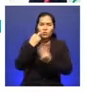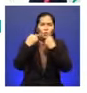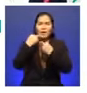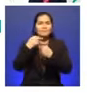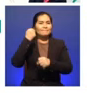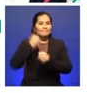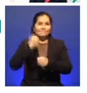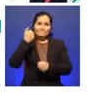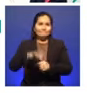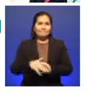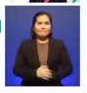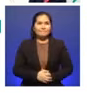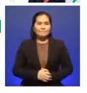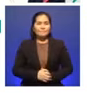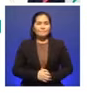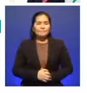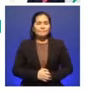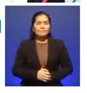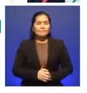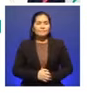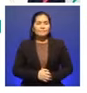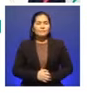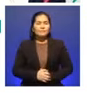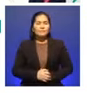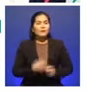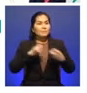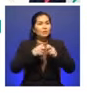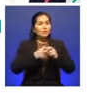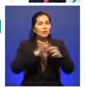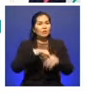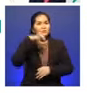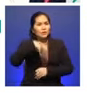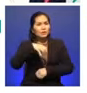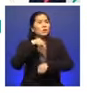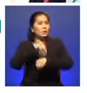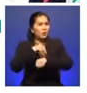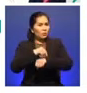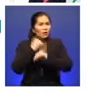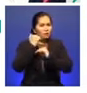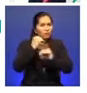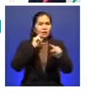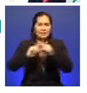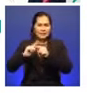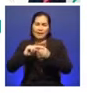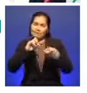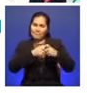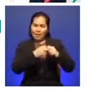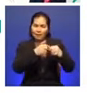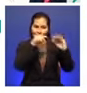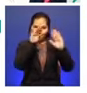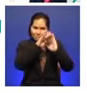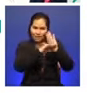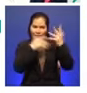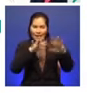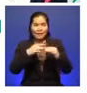ในสิ่งที่ตนเองเลือกทั้งข้อจำกัดทั้งสถานที่และเวลานี้ล่ะค่ะซึ่งสำนักงานทันตสาธารณสุ